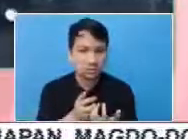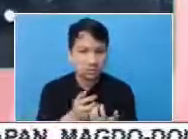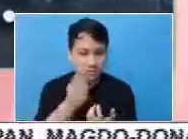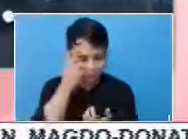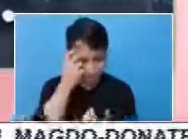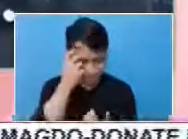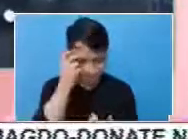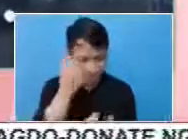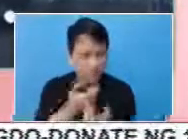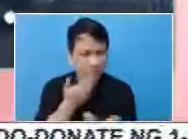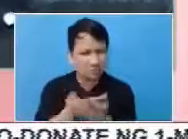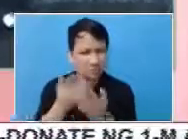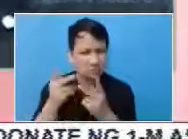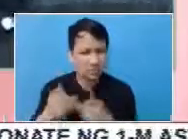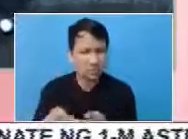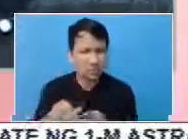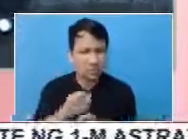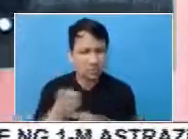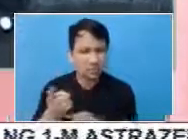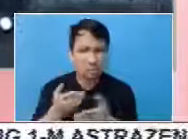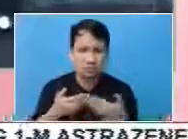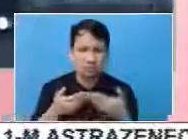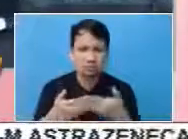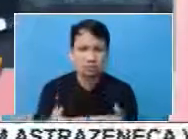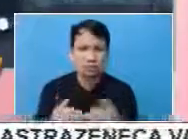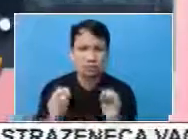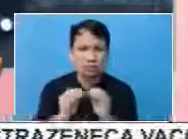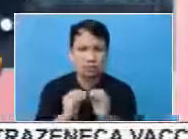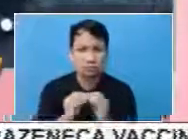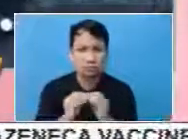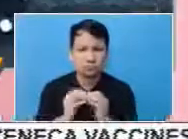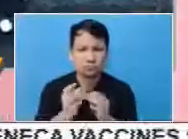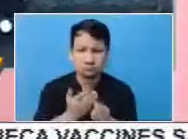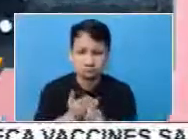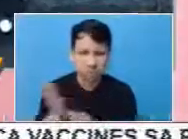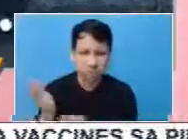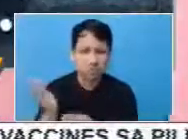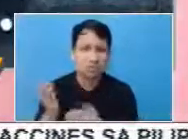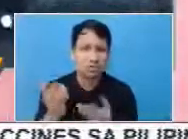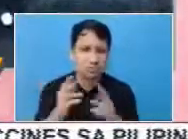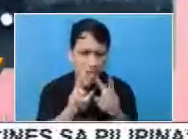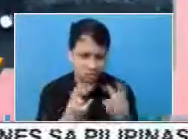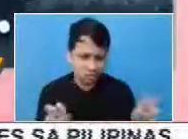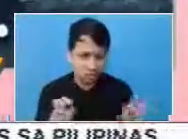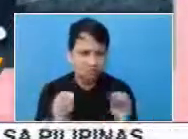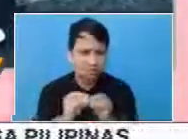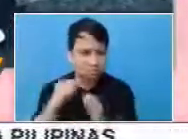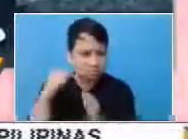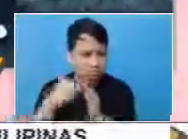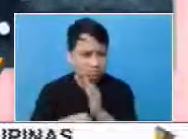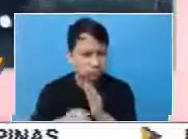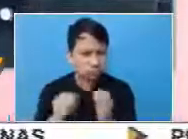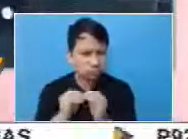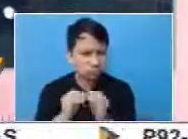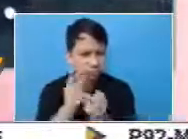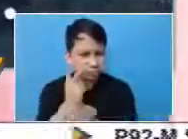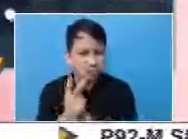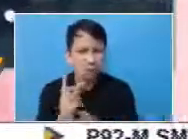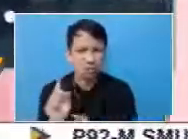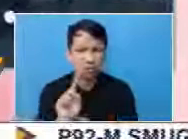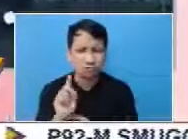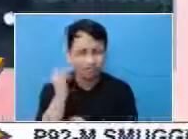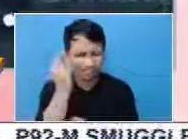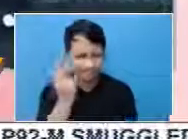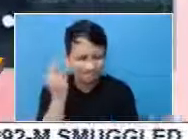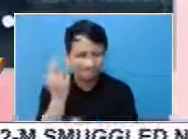may naikwento sa kanya ito pong si Sergeant Ibasupil na matagal na rin po natin kakilala. Sabi ko nga po, hindi po to iba sa akin. Magto